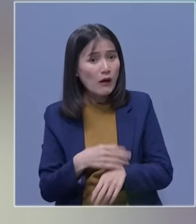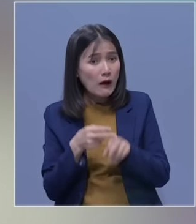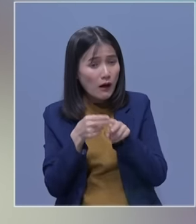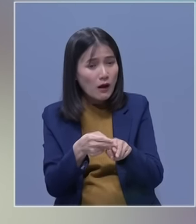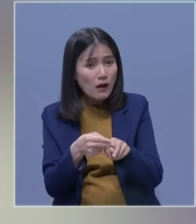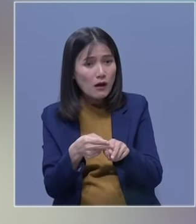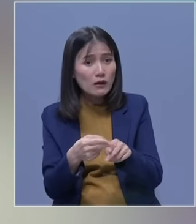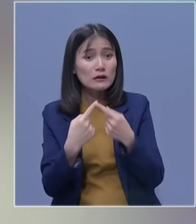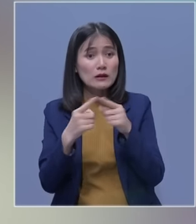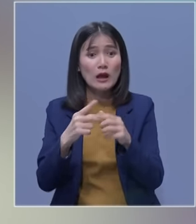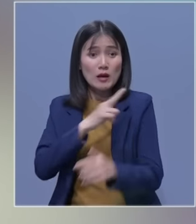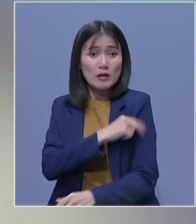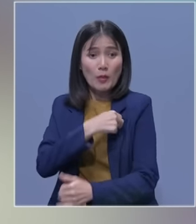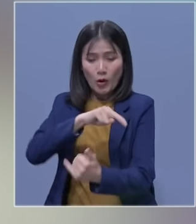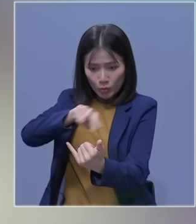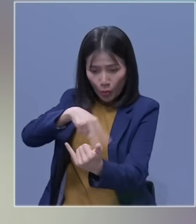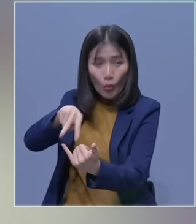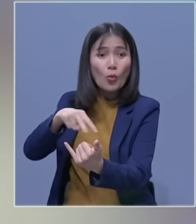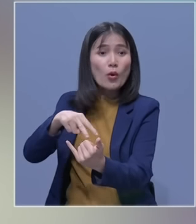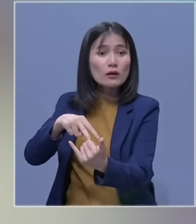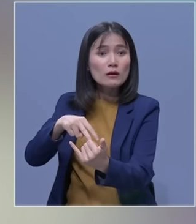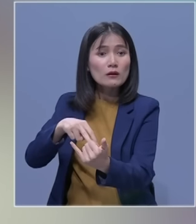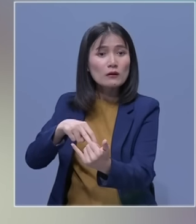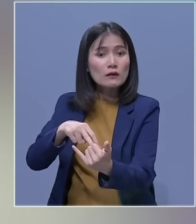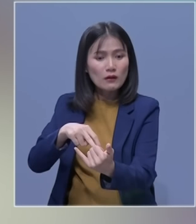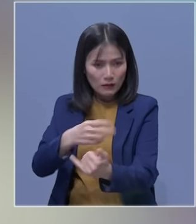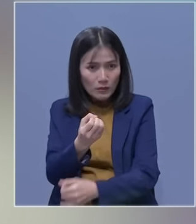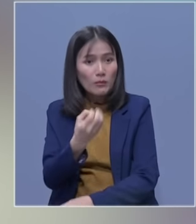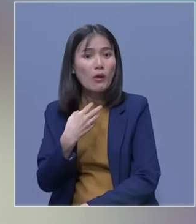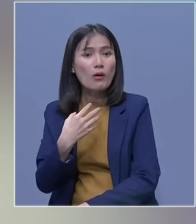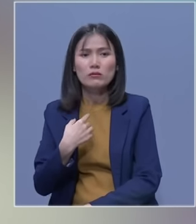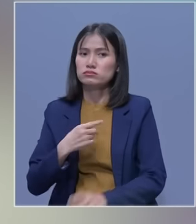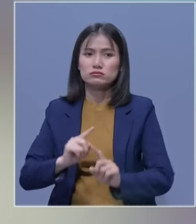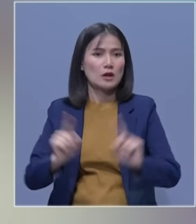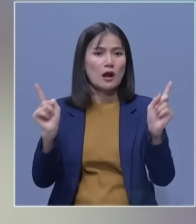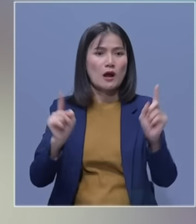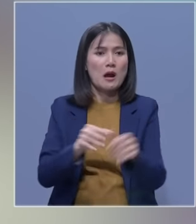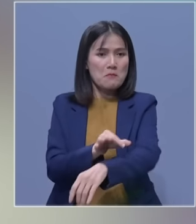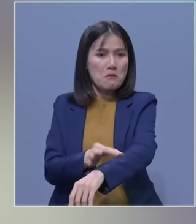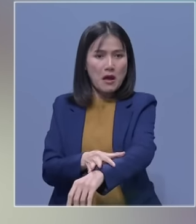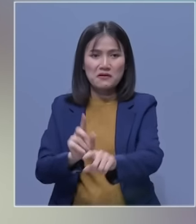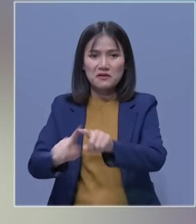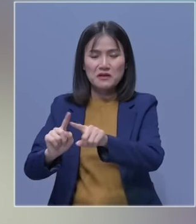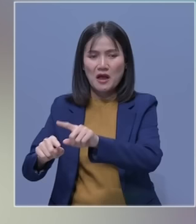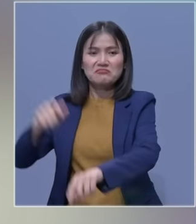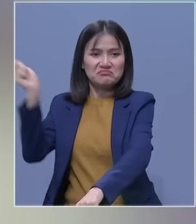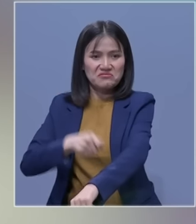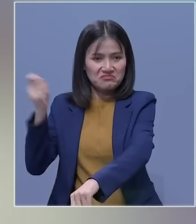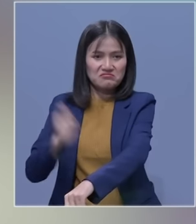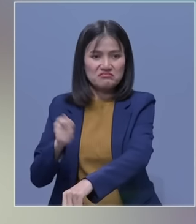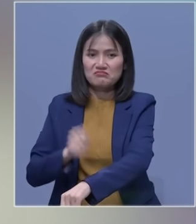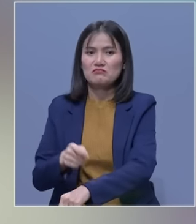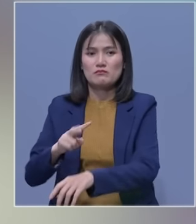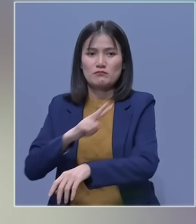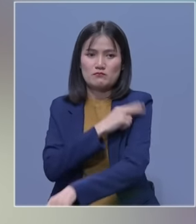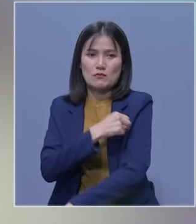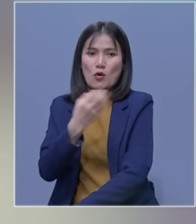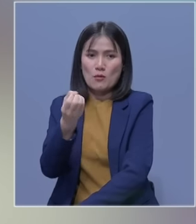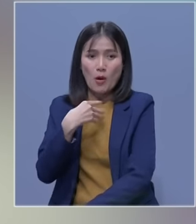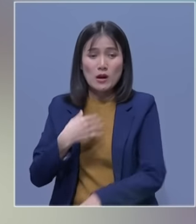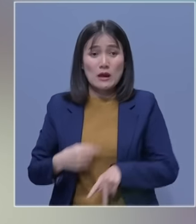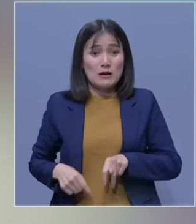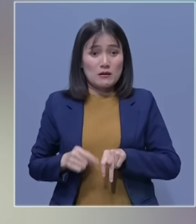แต่อันนี้เป็นการตรวจของคุณหม อ ยืนยันว่าแผลเหล่านี้ถูกทำร้ายนะคะรวมไปถึงเนี่ยมีกรณีที่อวัยวะเพศของ